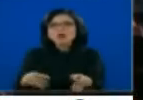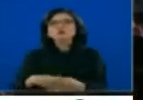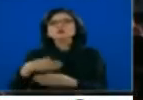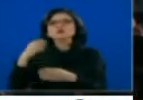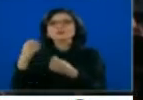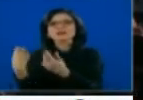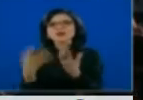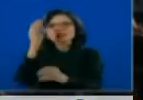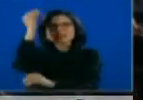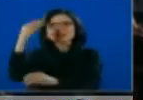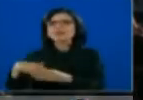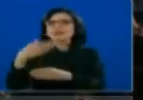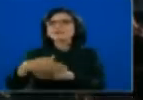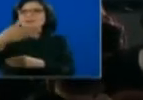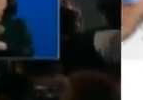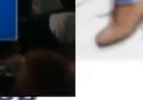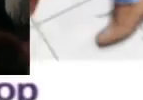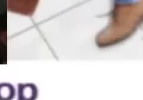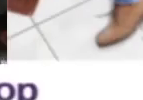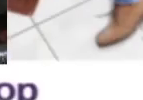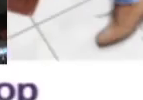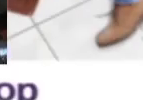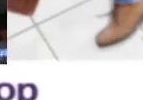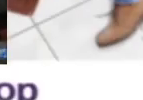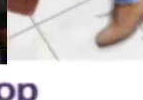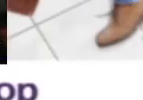sejahtera lagi Terima kasih baik Terima